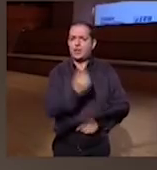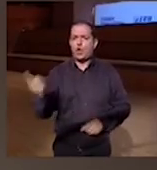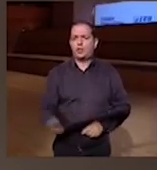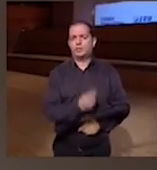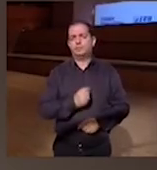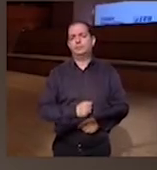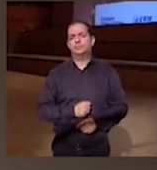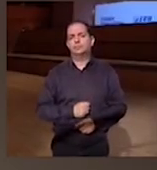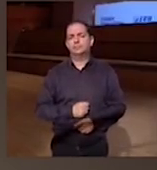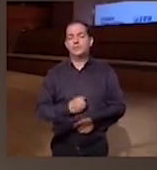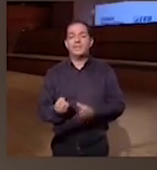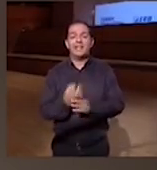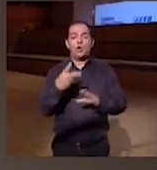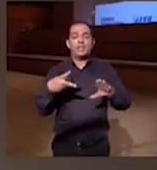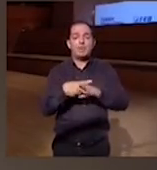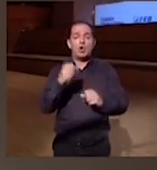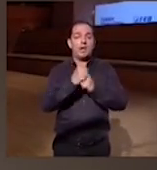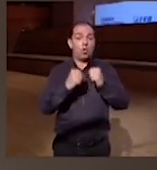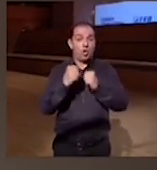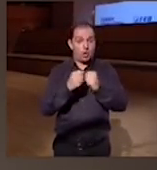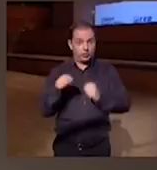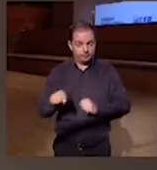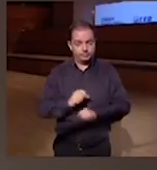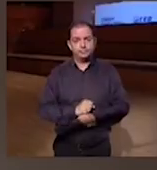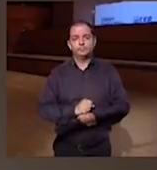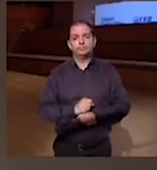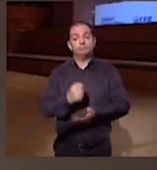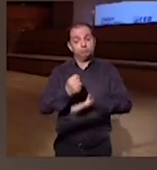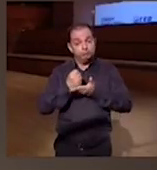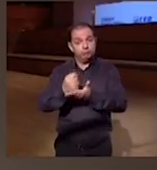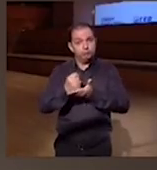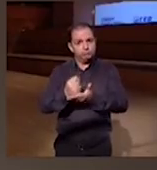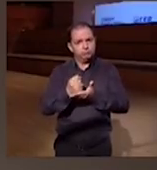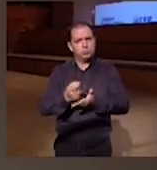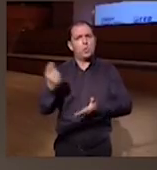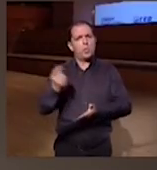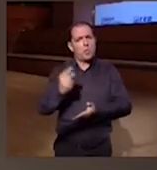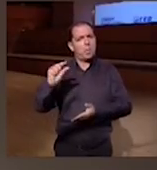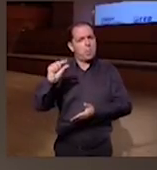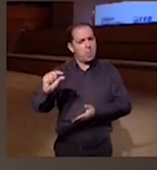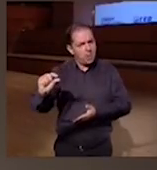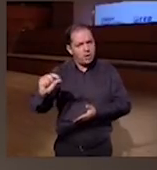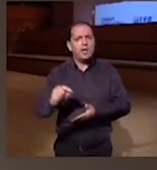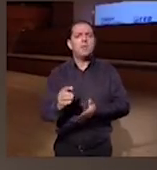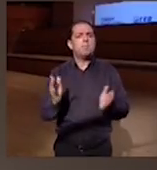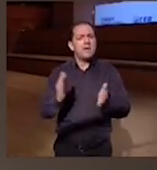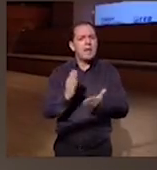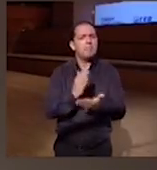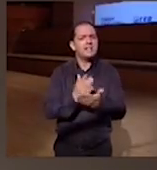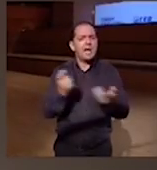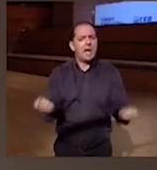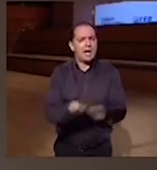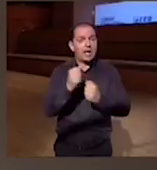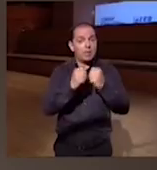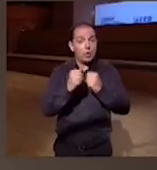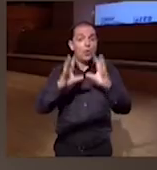Επίσης, το νέο Ταμείο Υποδομών χρηματοδοτεί με ευνοϊκούς όρους μικρά και μεσαία έργα υποδομών, κυρίως στον τομέα